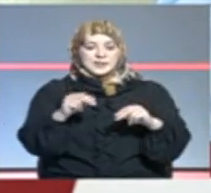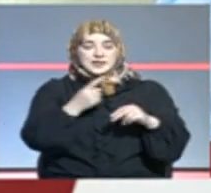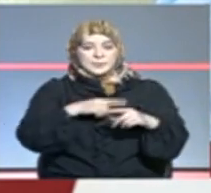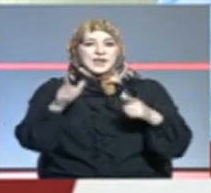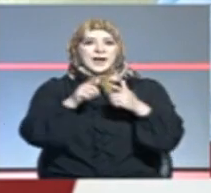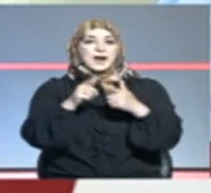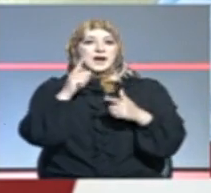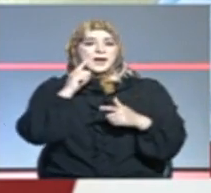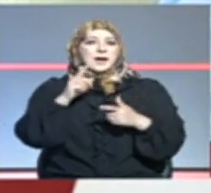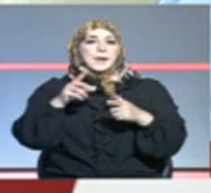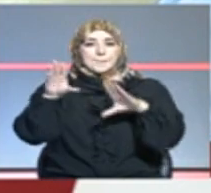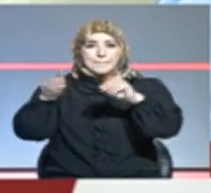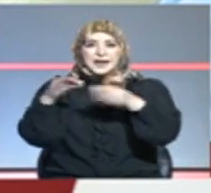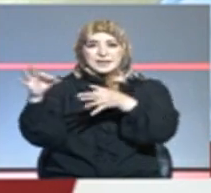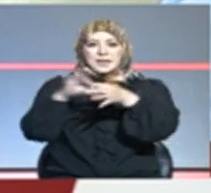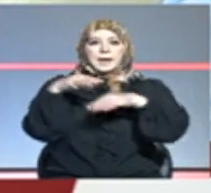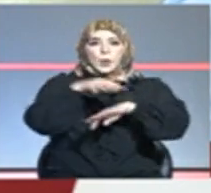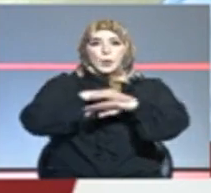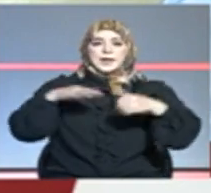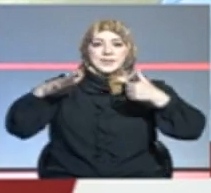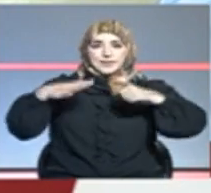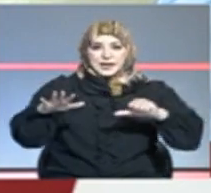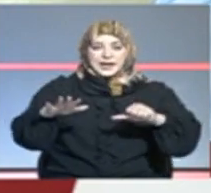1 و2 ومحطة الشرقية